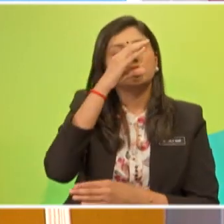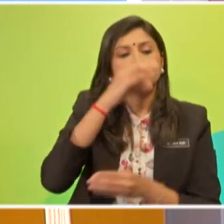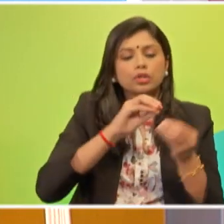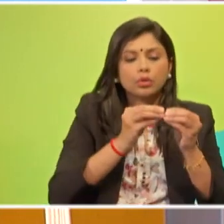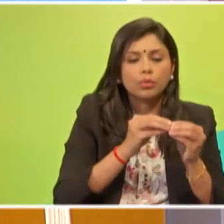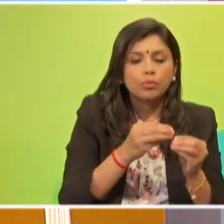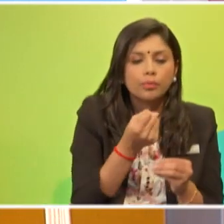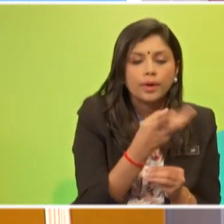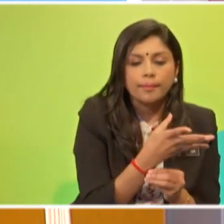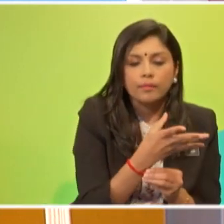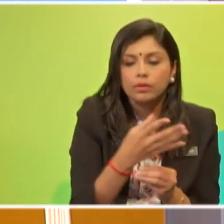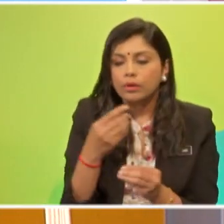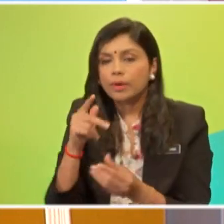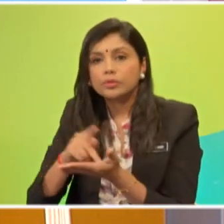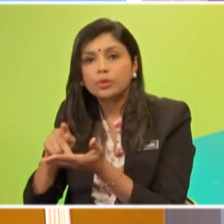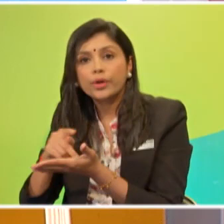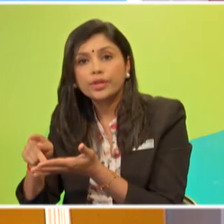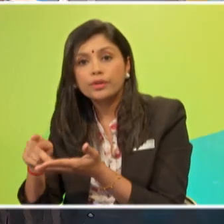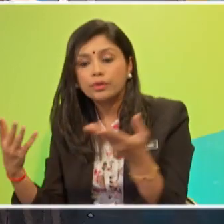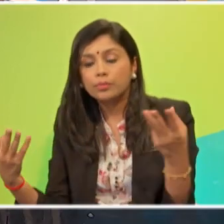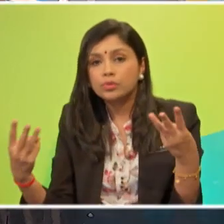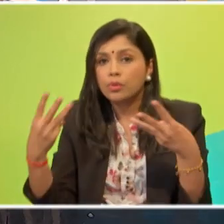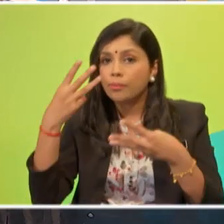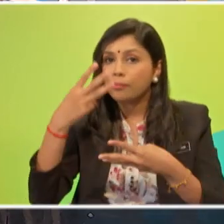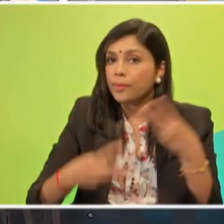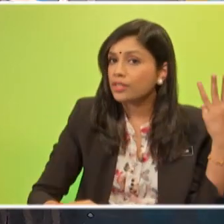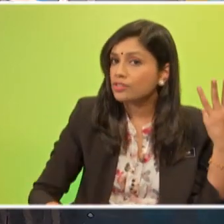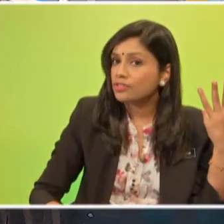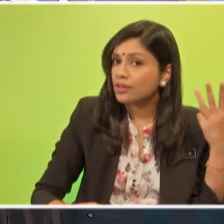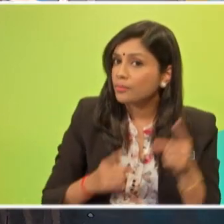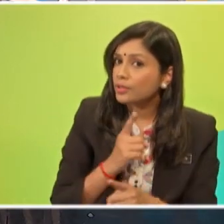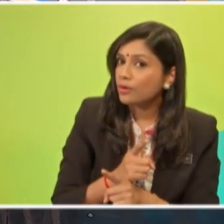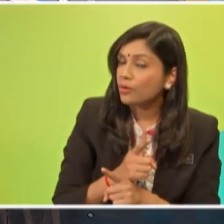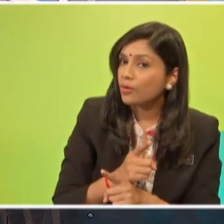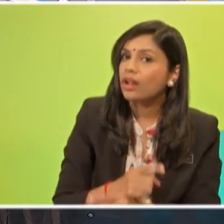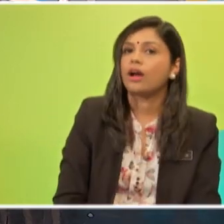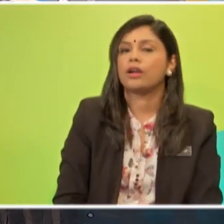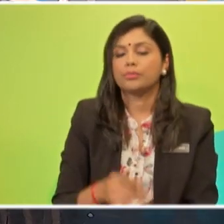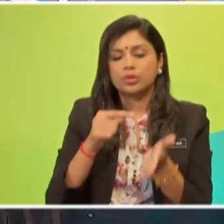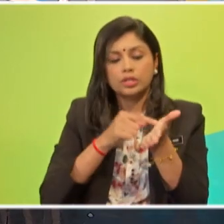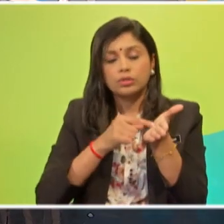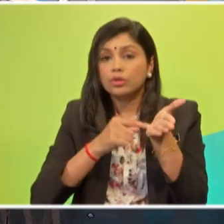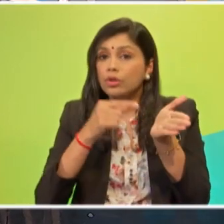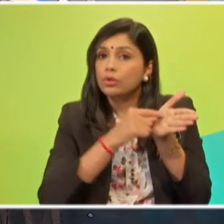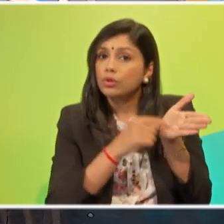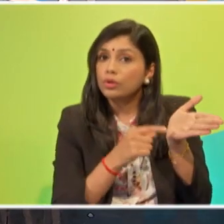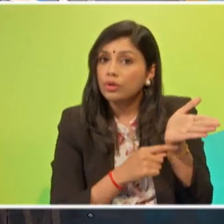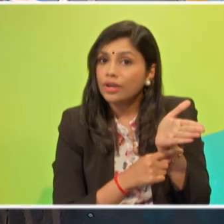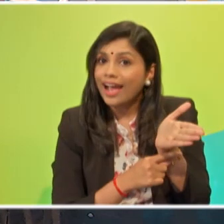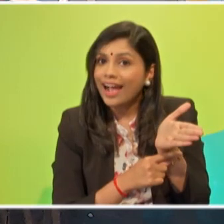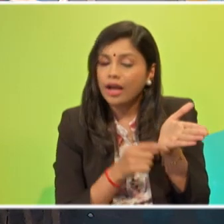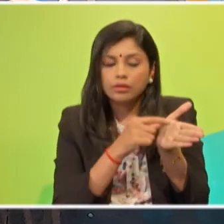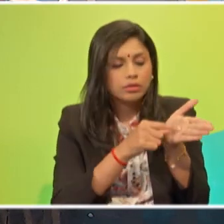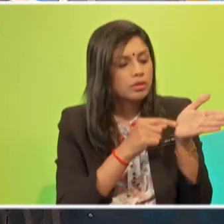dengan nombor yang betul. Dan kita tadi belajar tentang kira chip coklat kan? Menggunakan